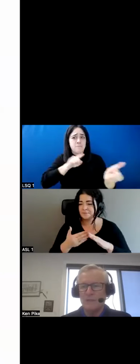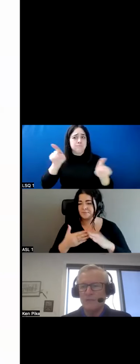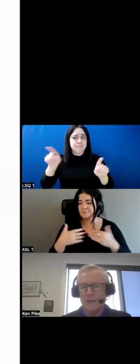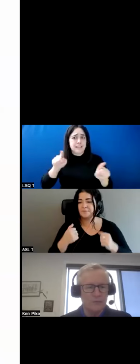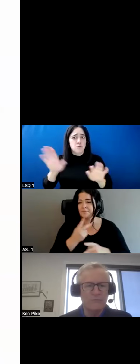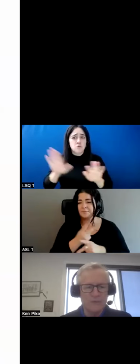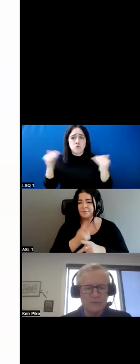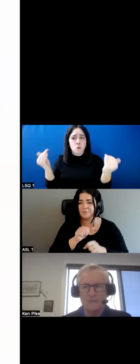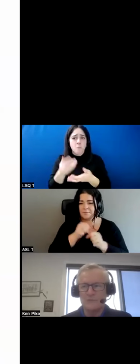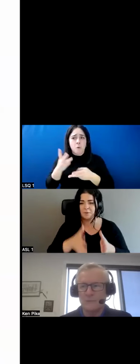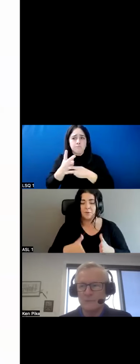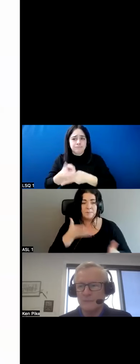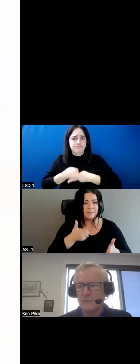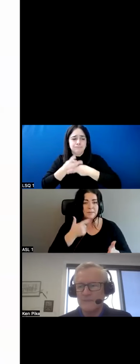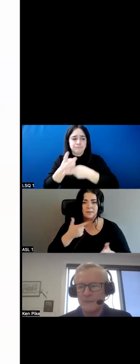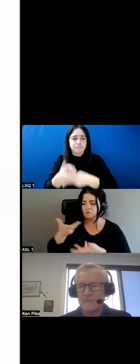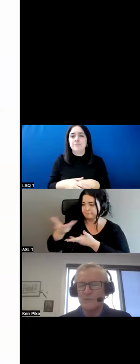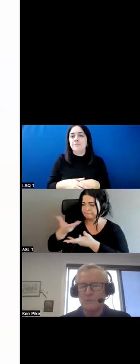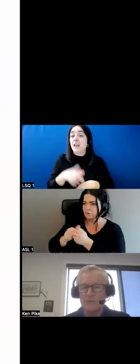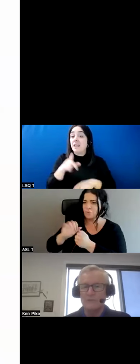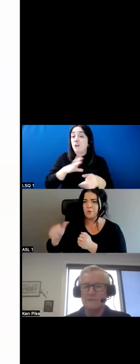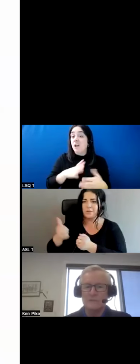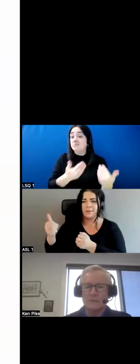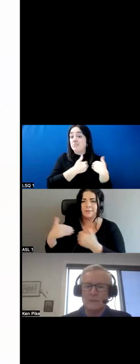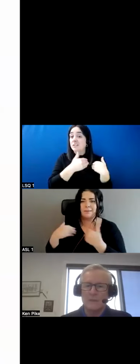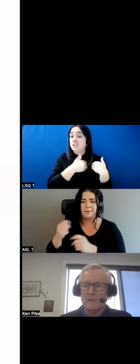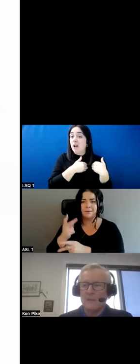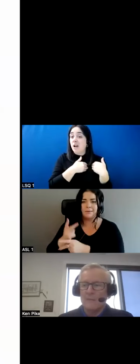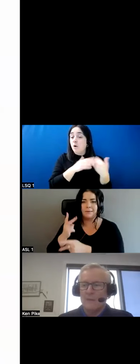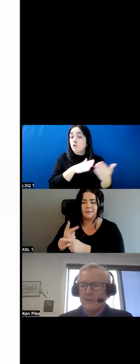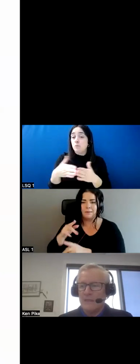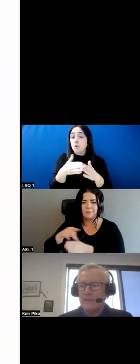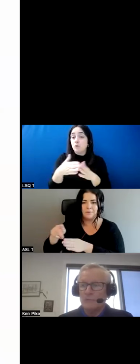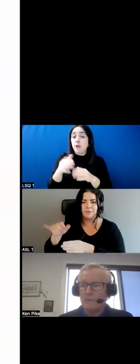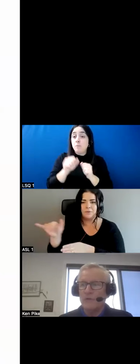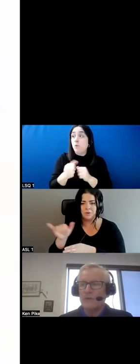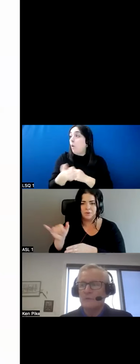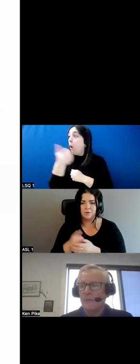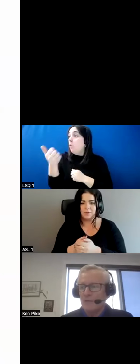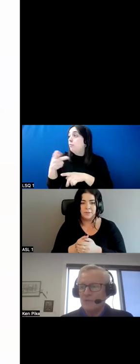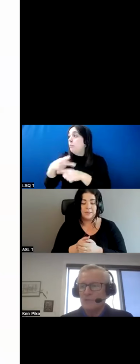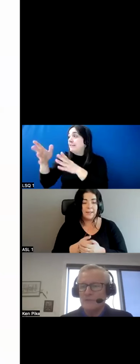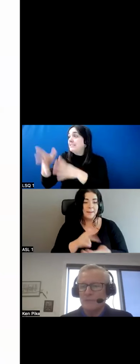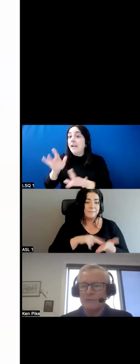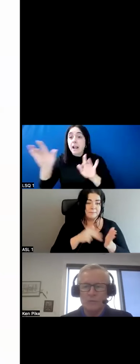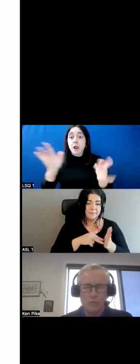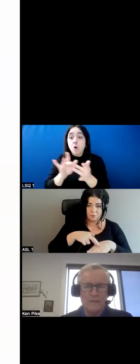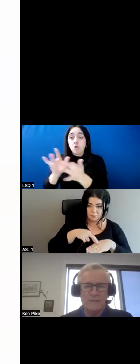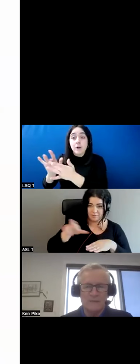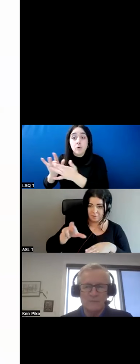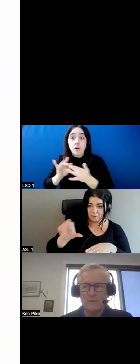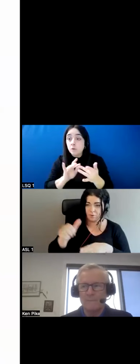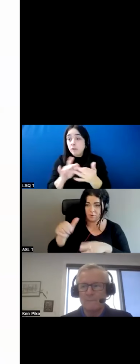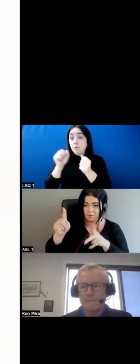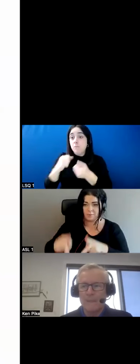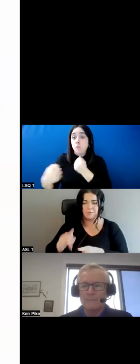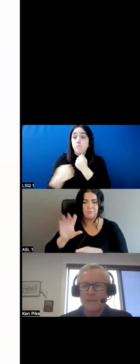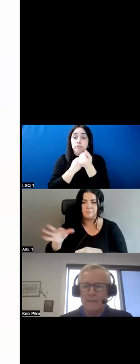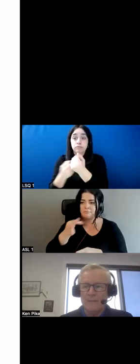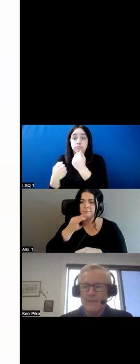Parfois, des agents de santé communautaire peuvent être amenés à consulter d'autres professionnels. Dans certaines situations, ils peuvent être amenés à orienter un